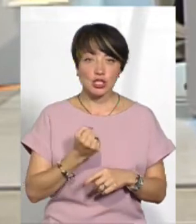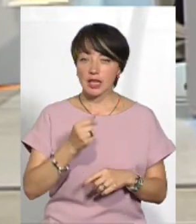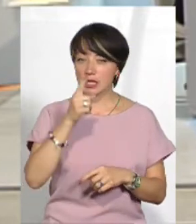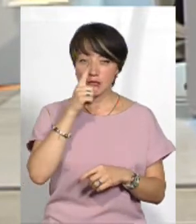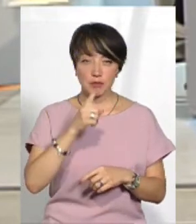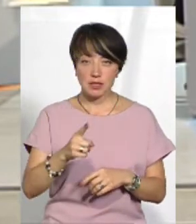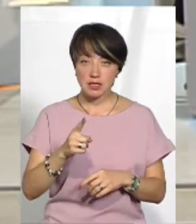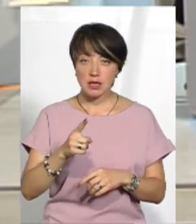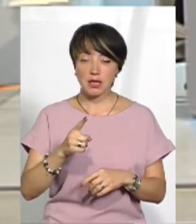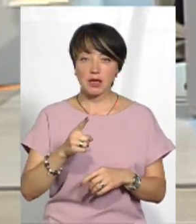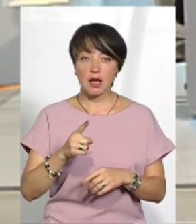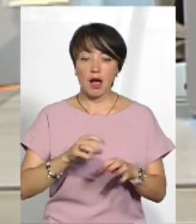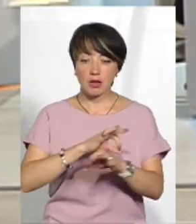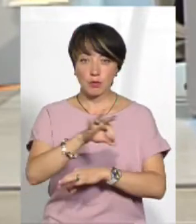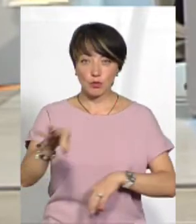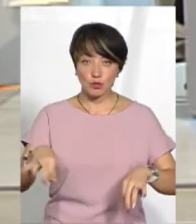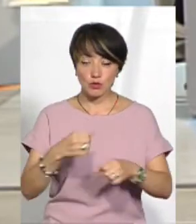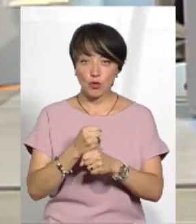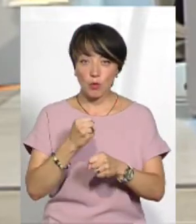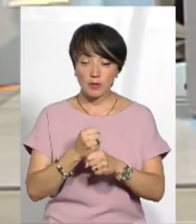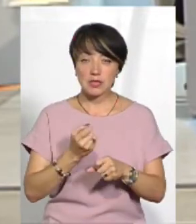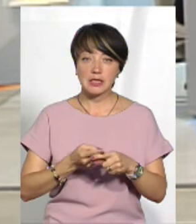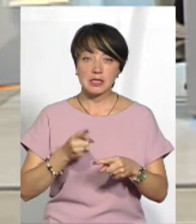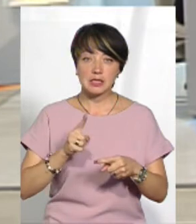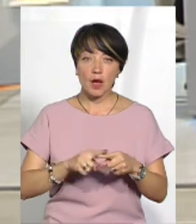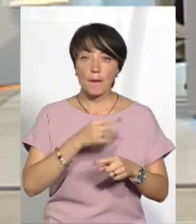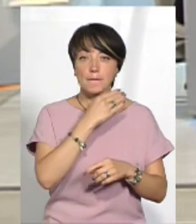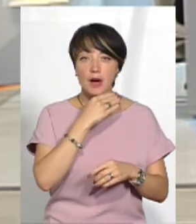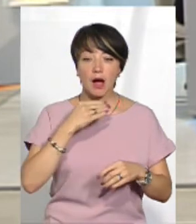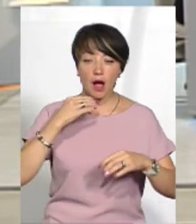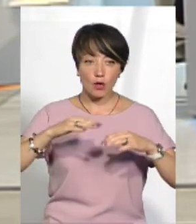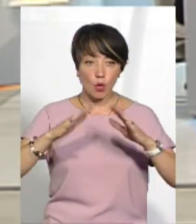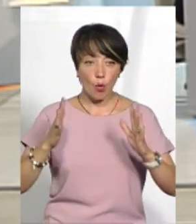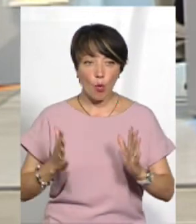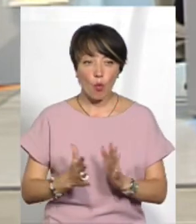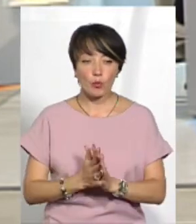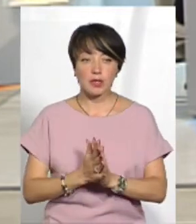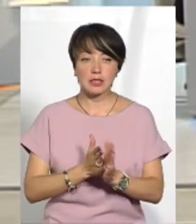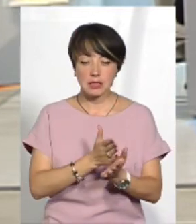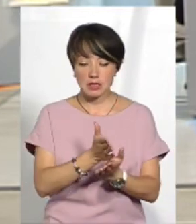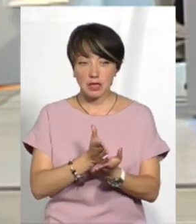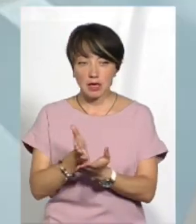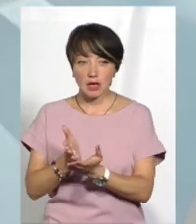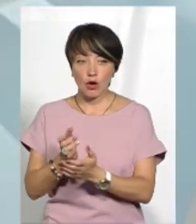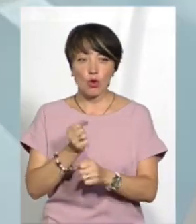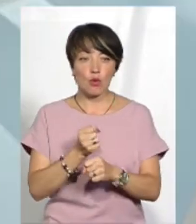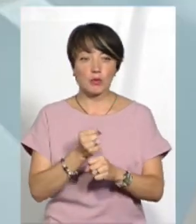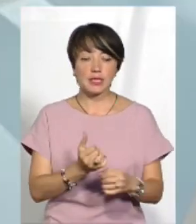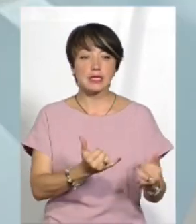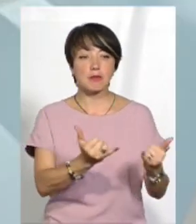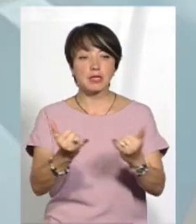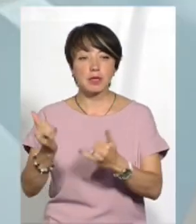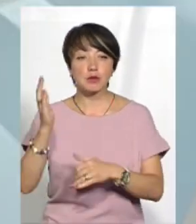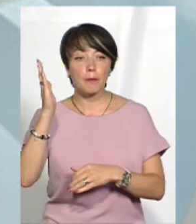не за місяць намалюють чертежі, а це робиться багатокомплексний робіт, який забезпечує